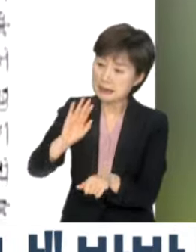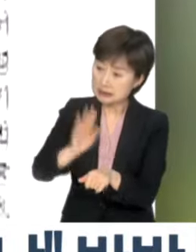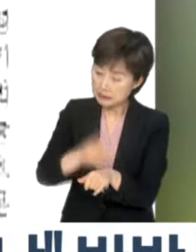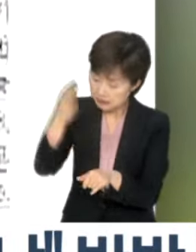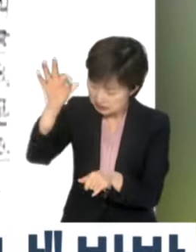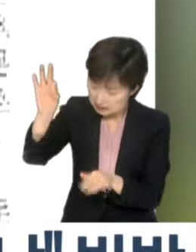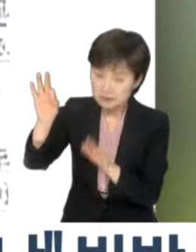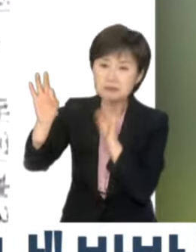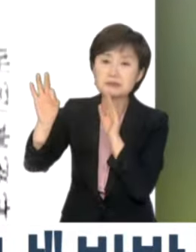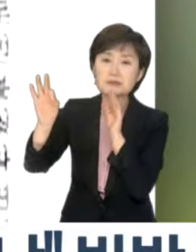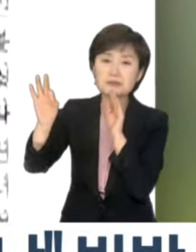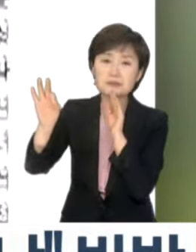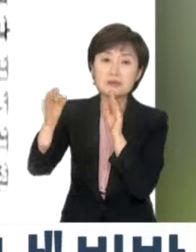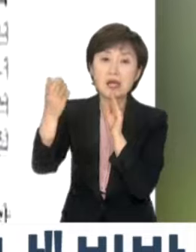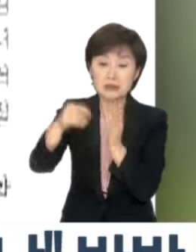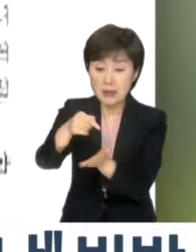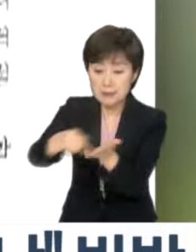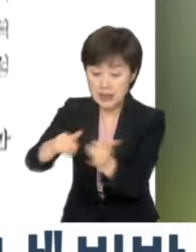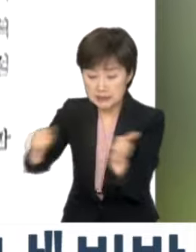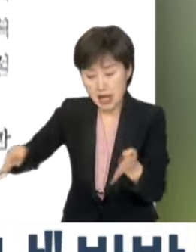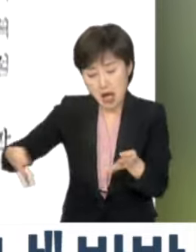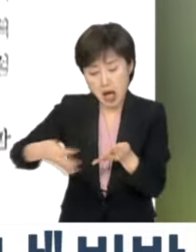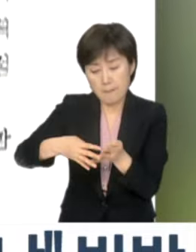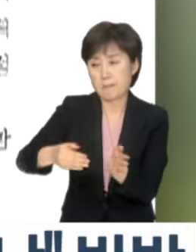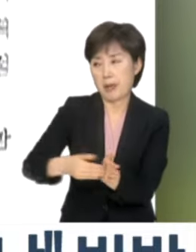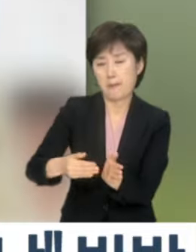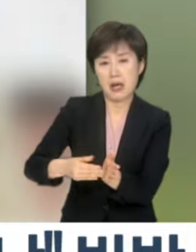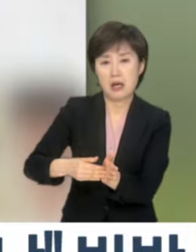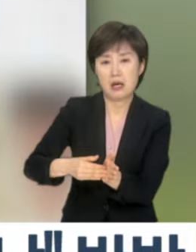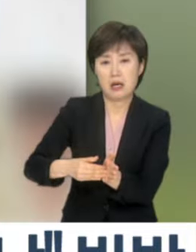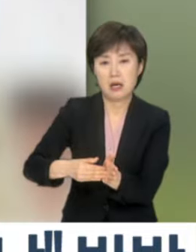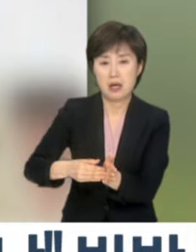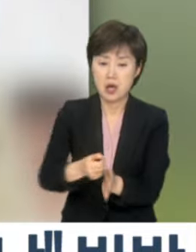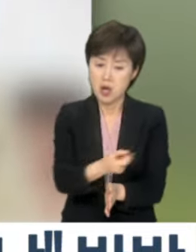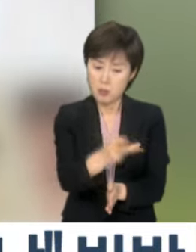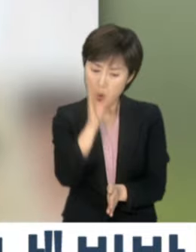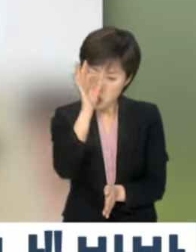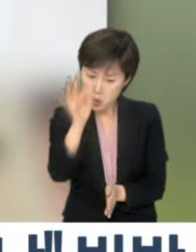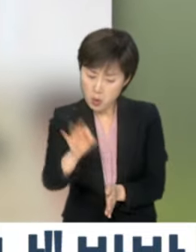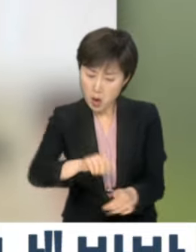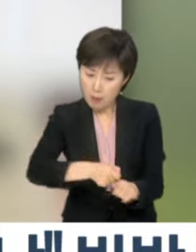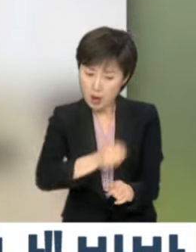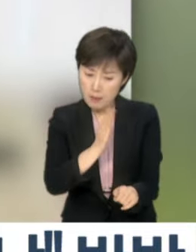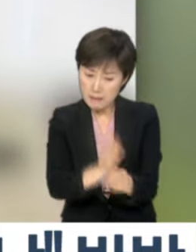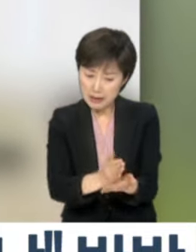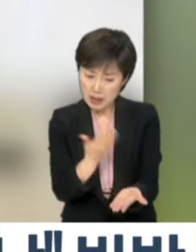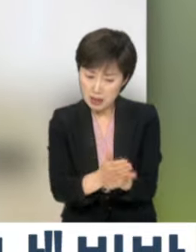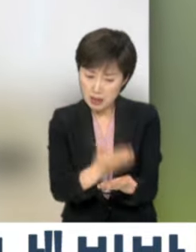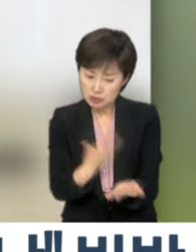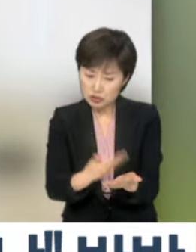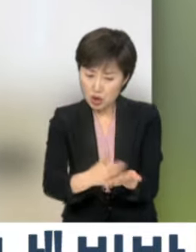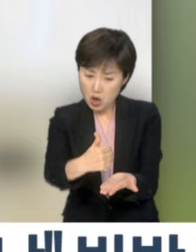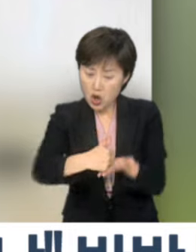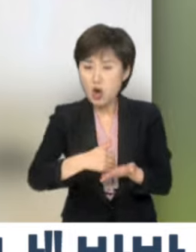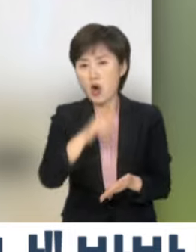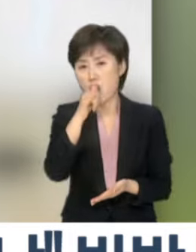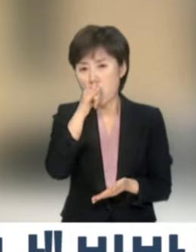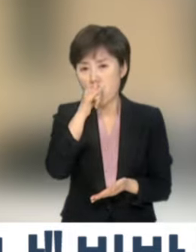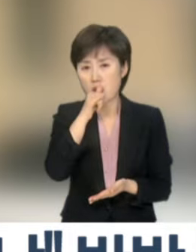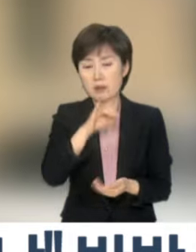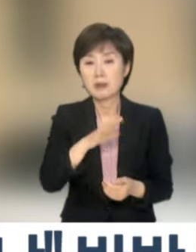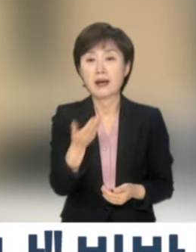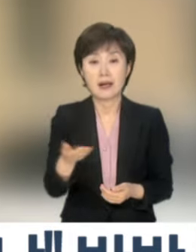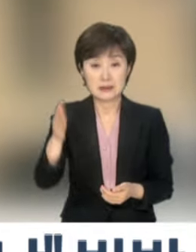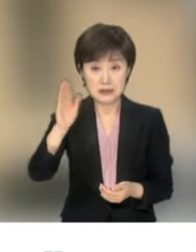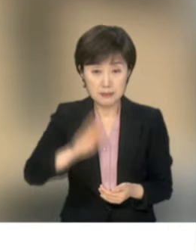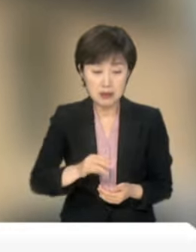인정하면서도 당시 피해자들과 합의가 됐었고 일부는 처벌 불까지 썼다고 반박했습니다